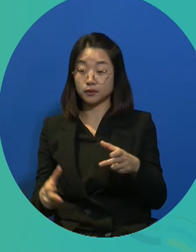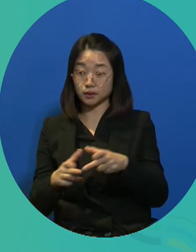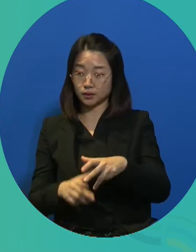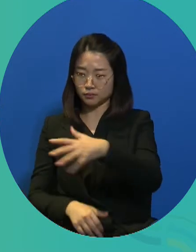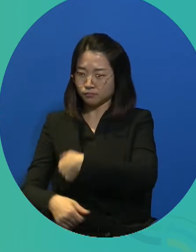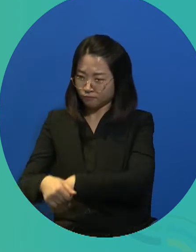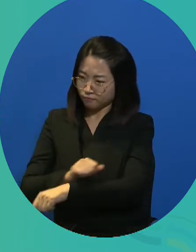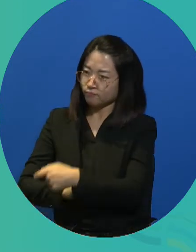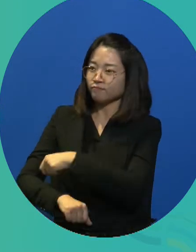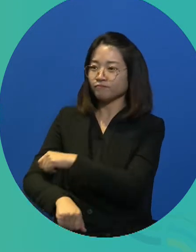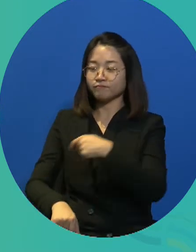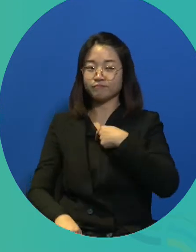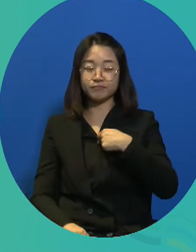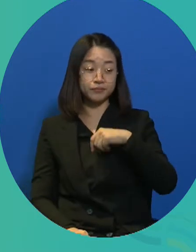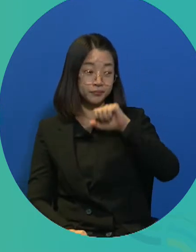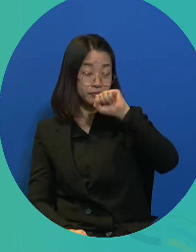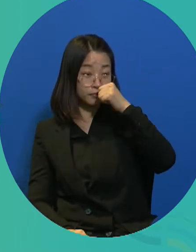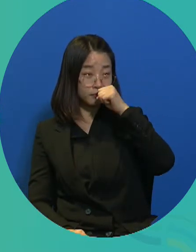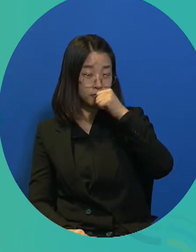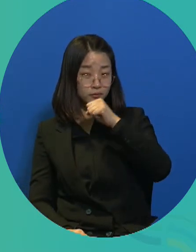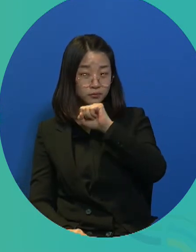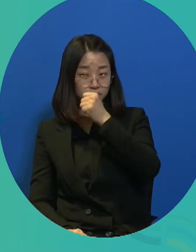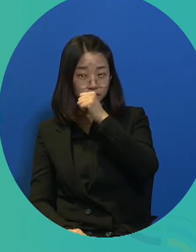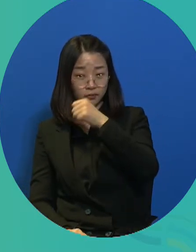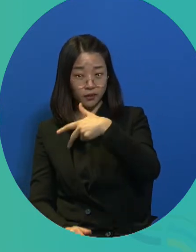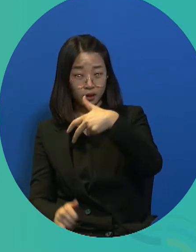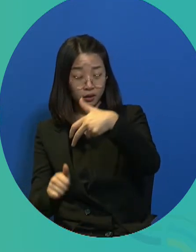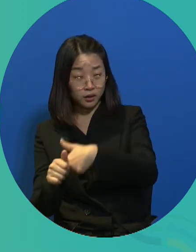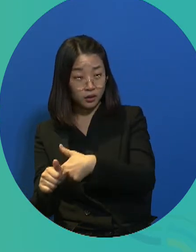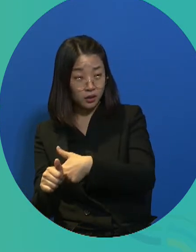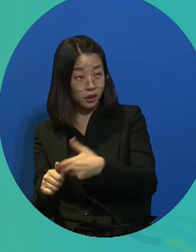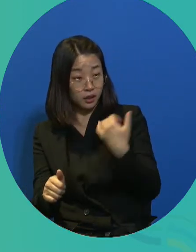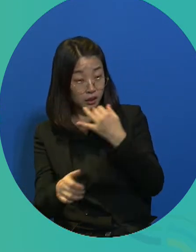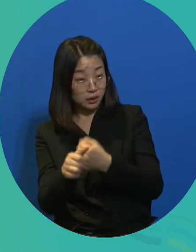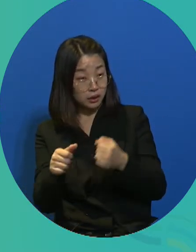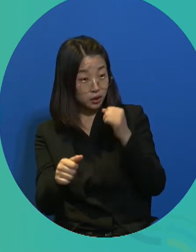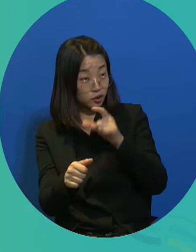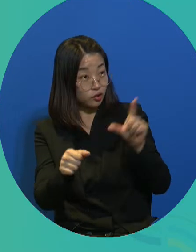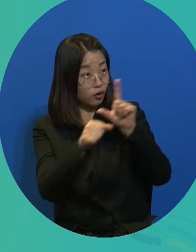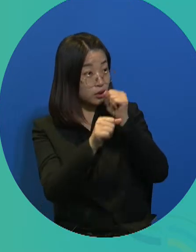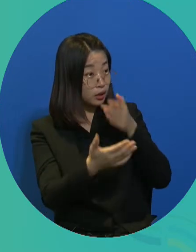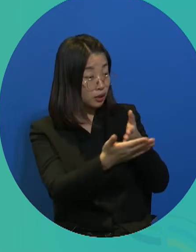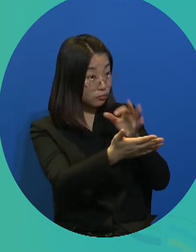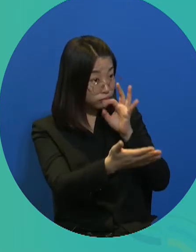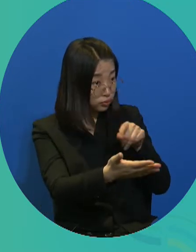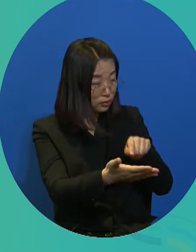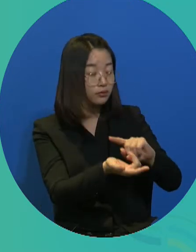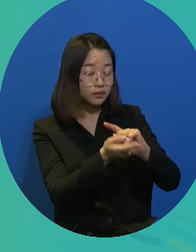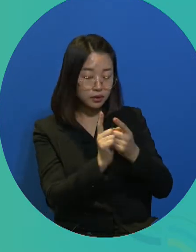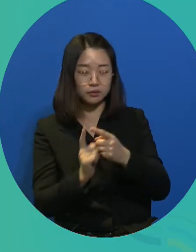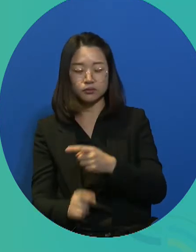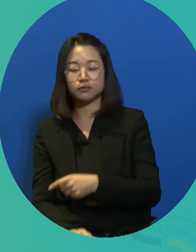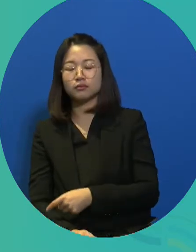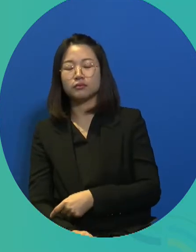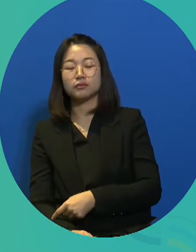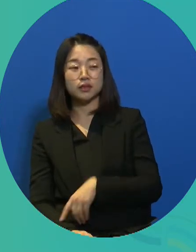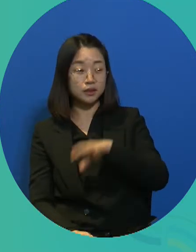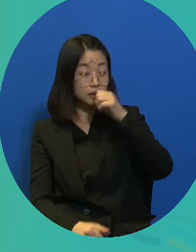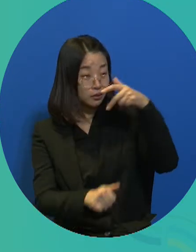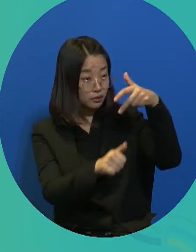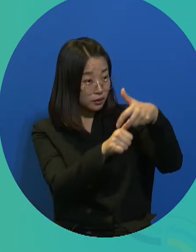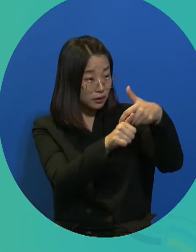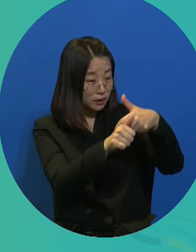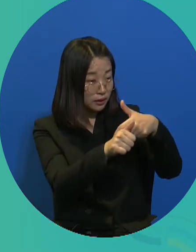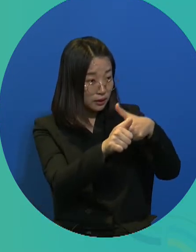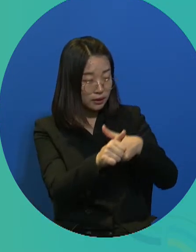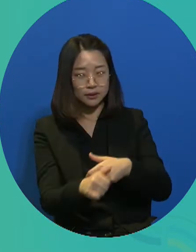적극 캠페인을 해서 예산 삭감을 되돌릴 수 없다면 최소한 삭감되는 속도라도 늦추고